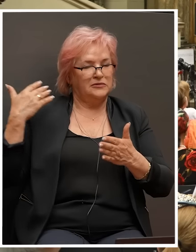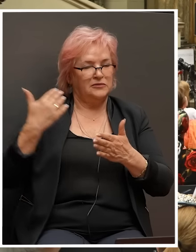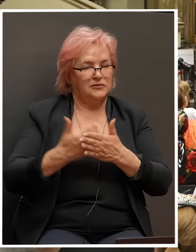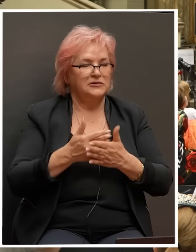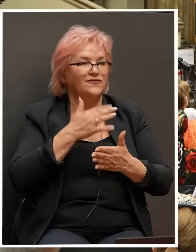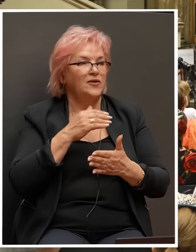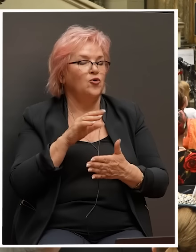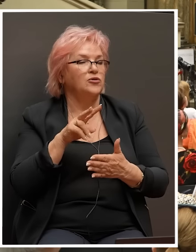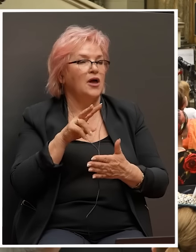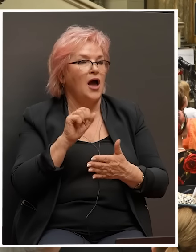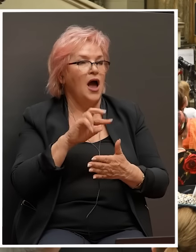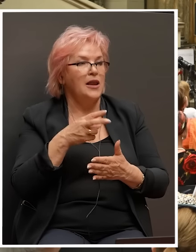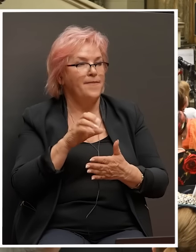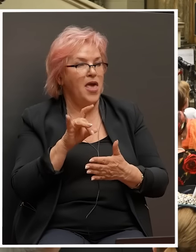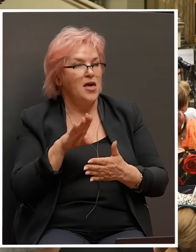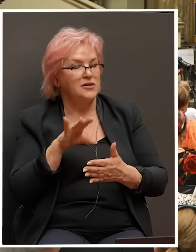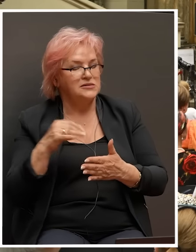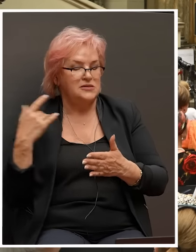Альберти,